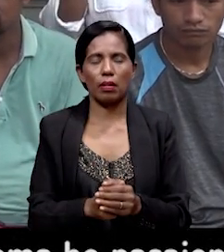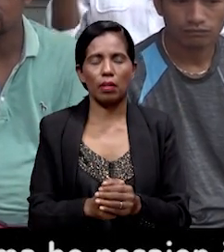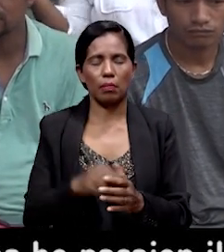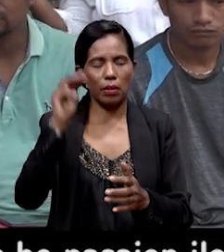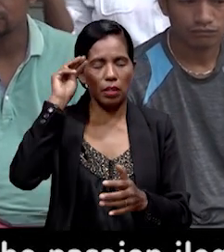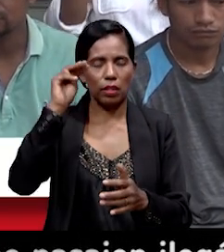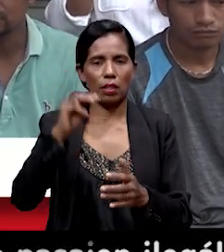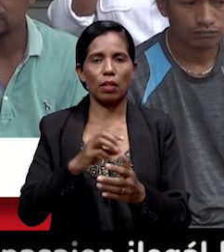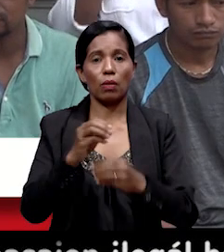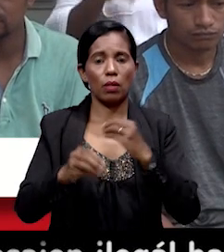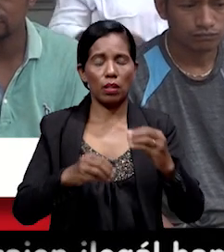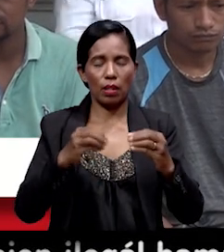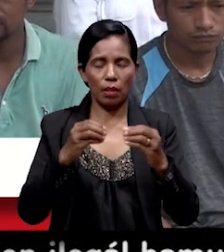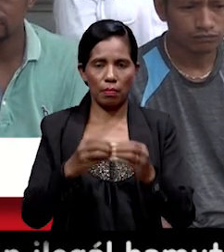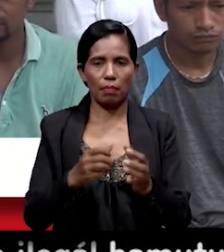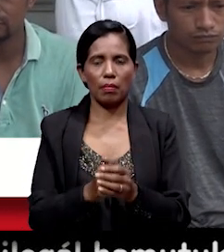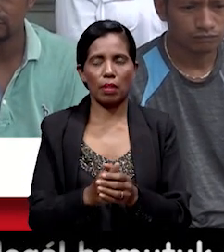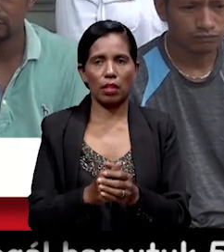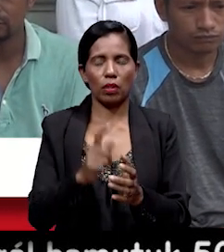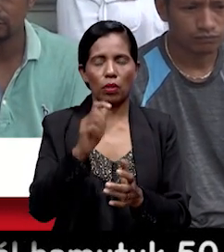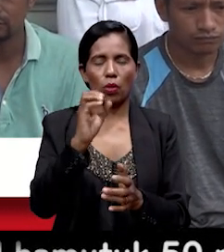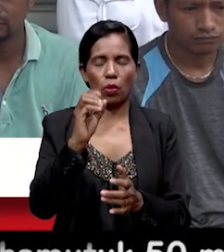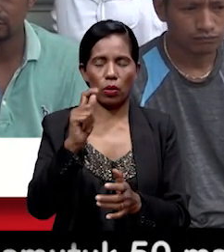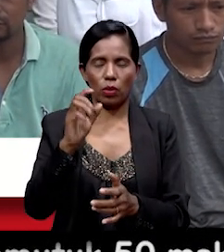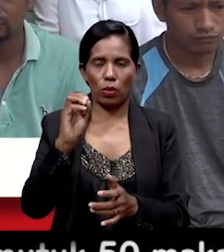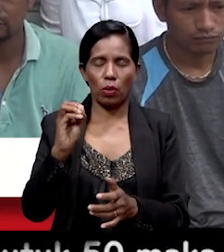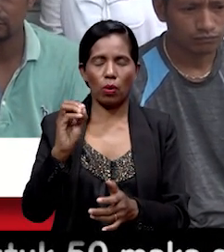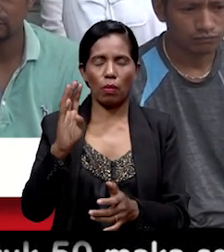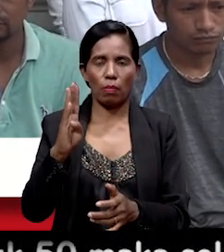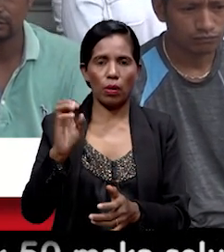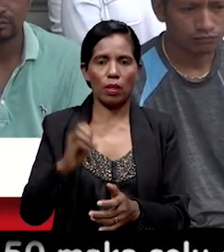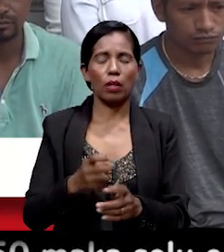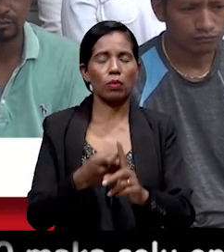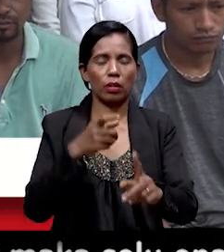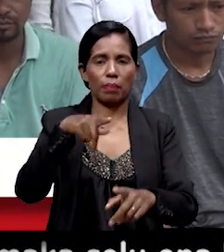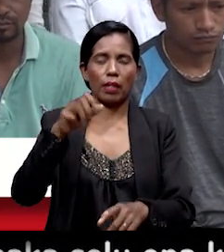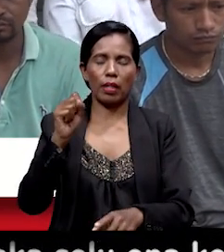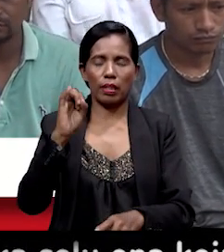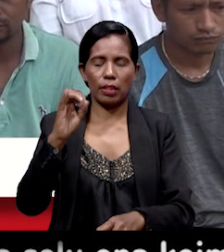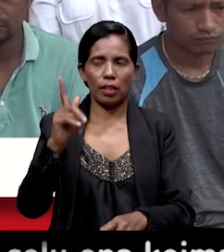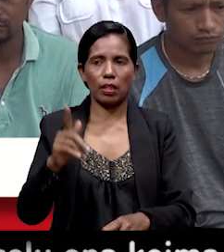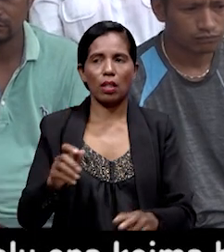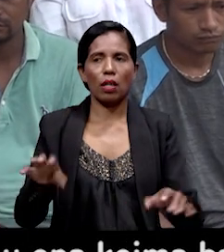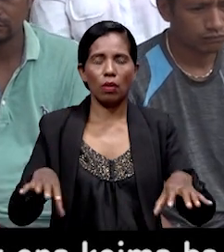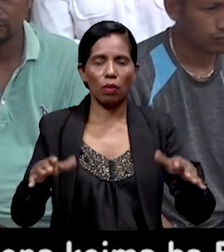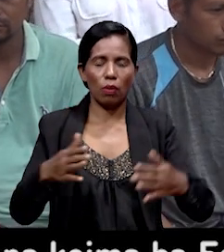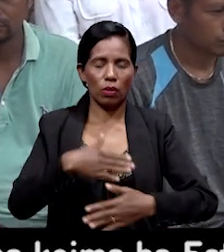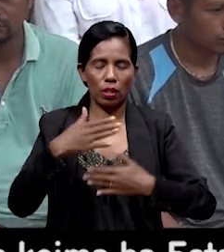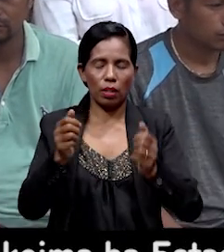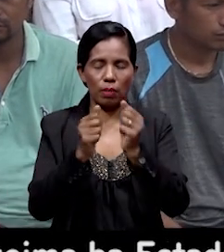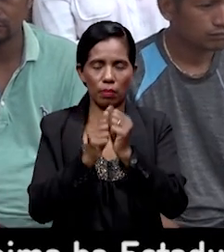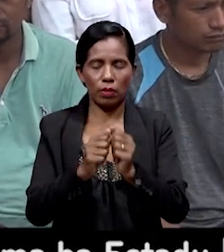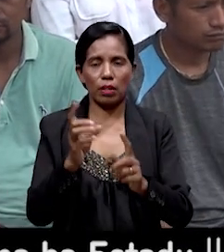para jogos miang. Liusi pesik halo buska ma ia aminya kompanya totobola kontenti hamotuk ia dia 26